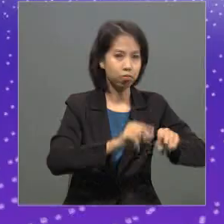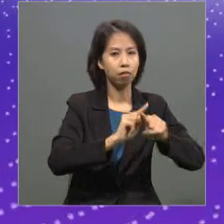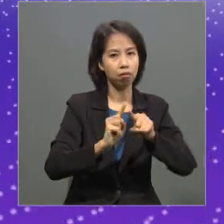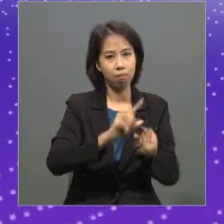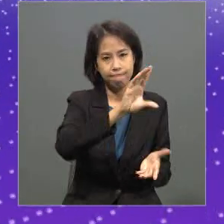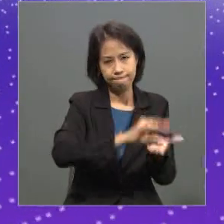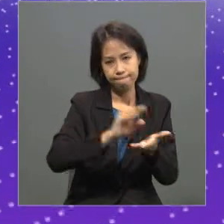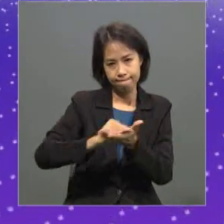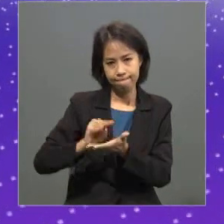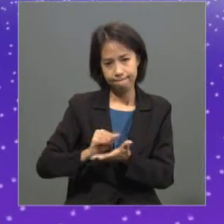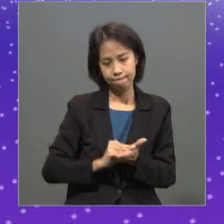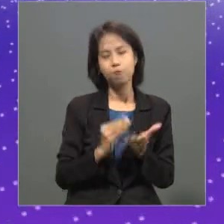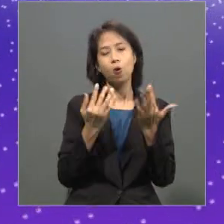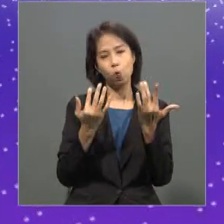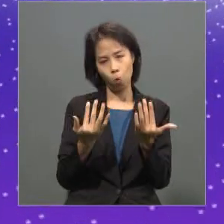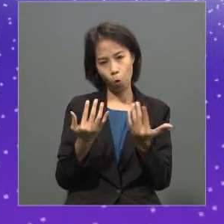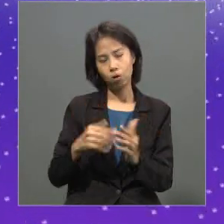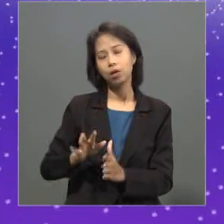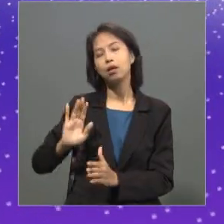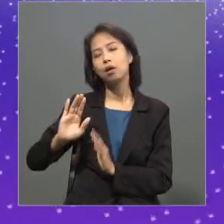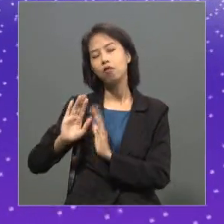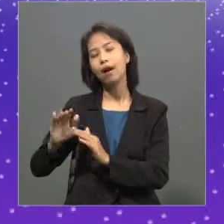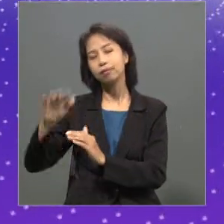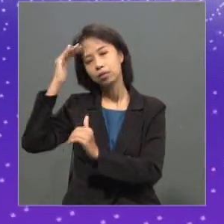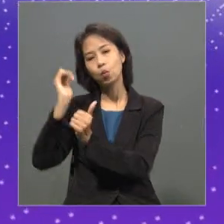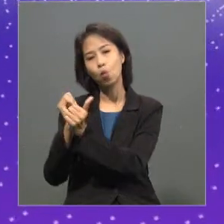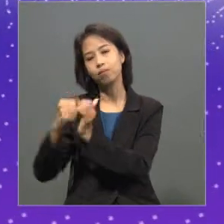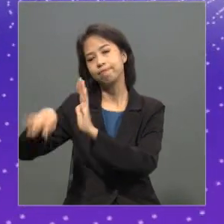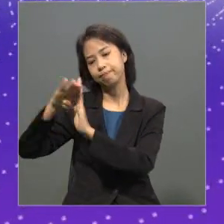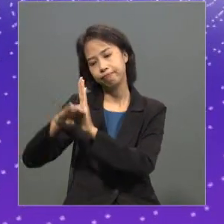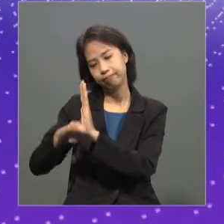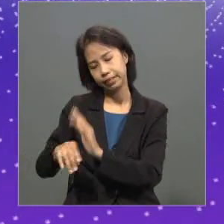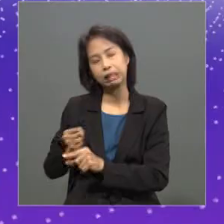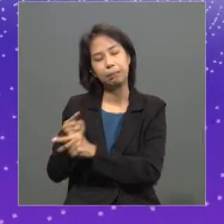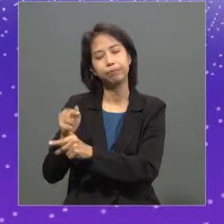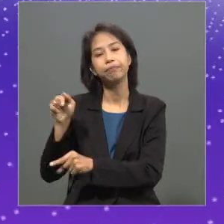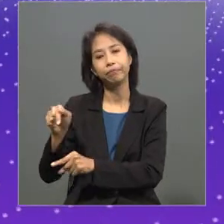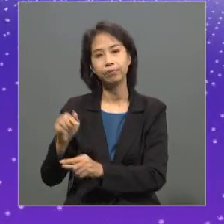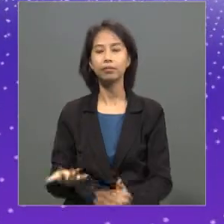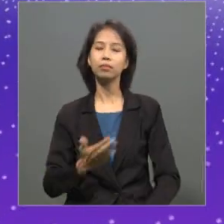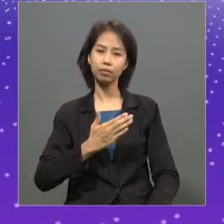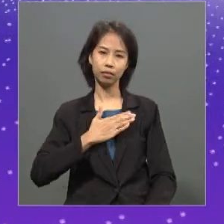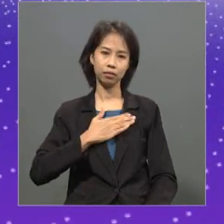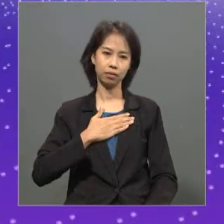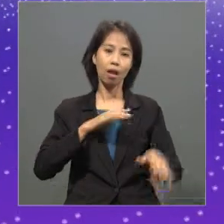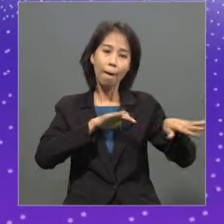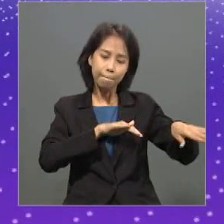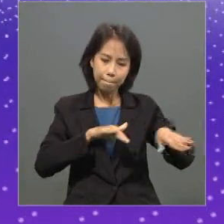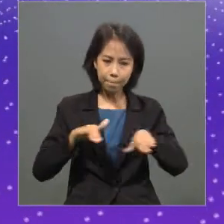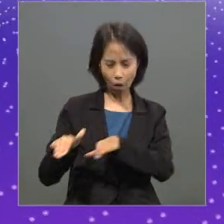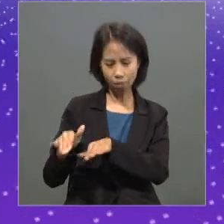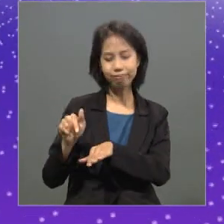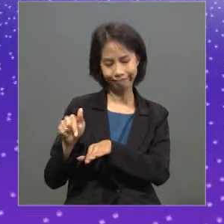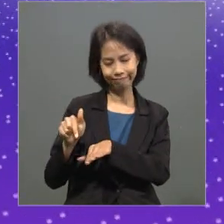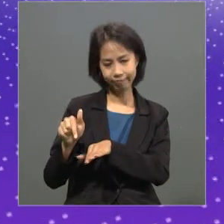ชี้แจงให้ทราบผ่านกระบวนการยุติธรรมทางกฎหมายค่ะตัวเองเนี่ยก็บอกว่าพร้อมนะที่จะเข้าสู่กระบวนการเพราะ